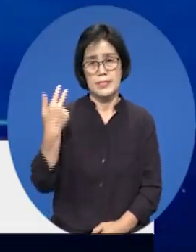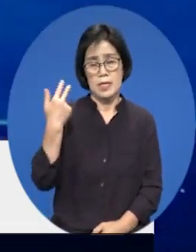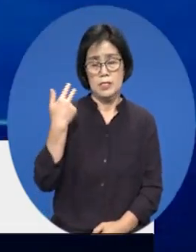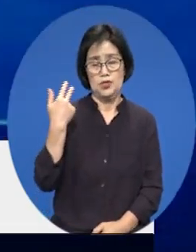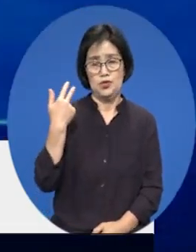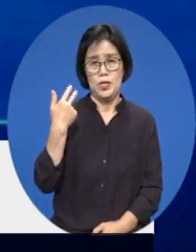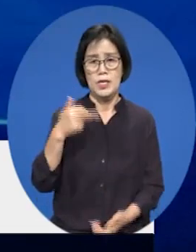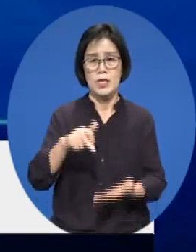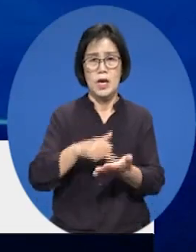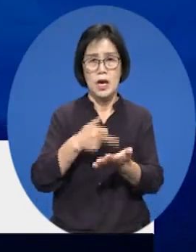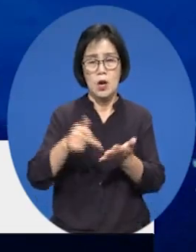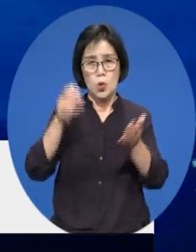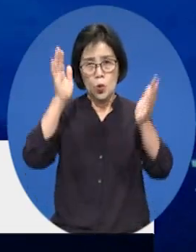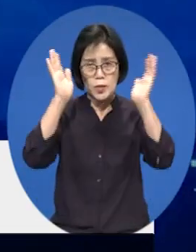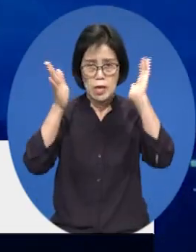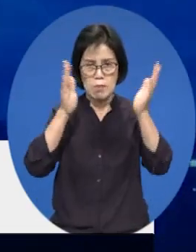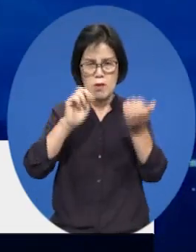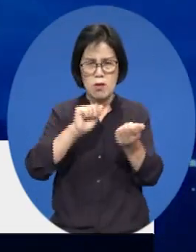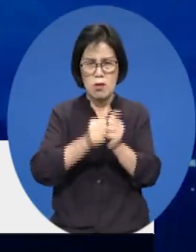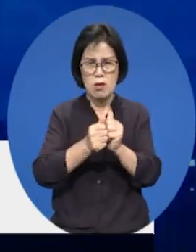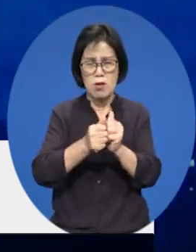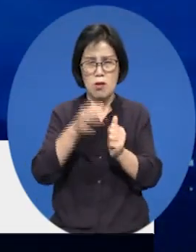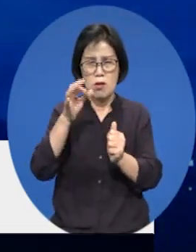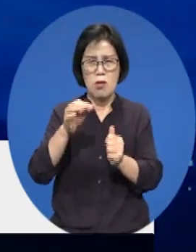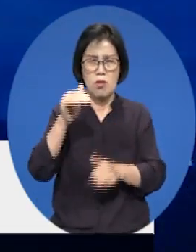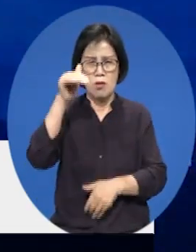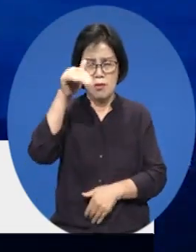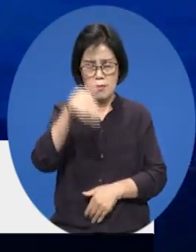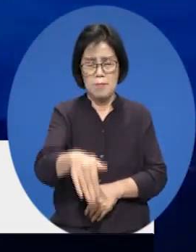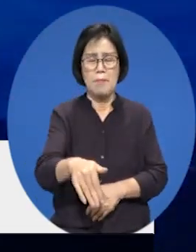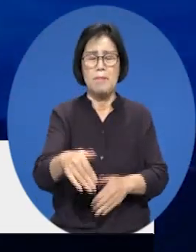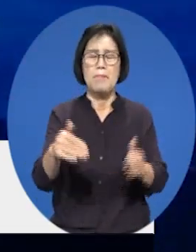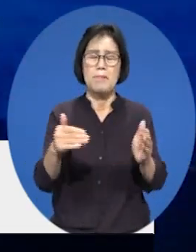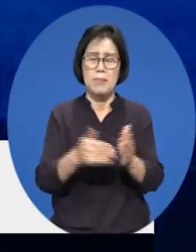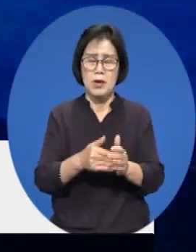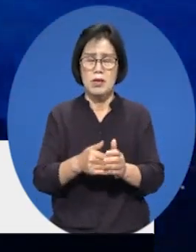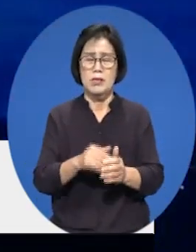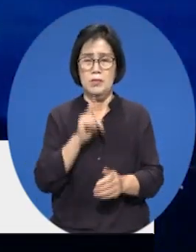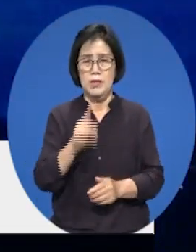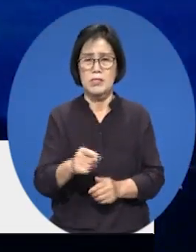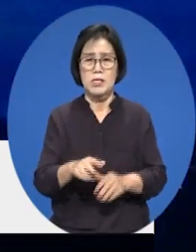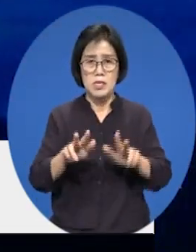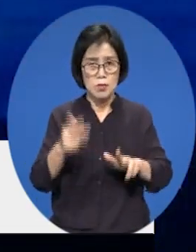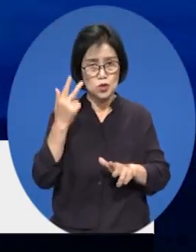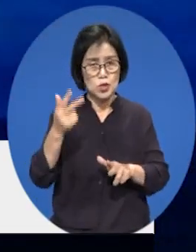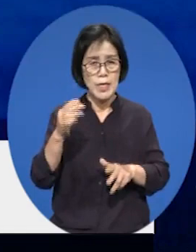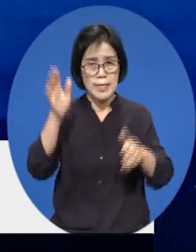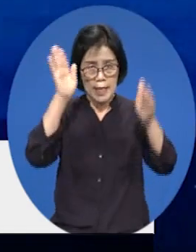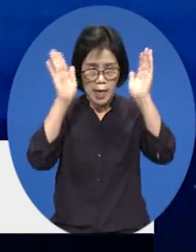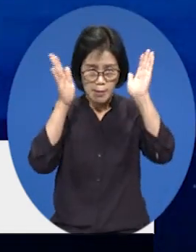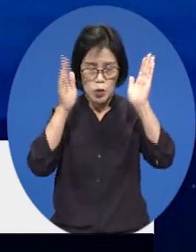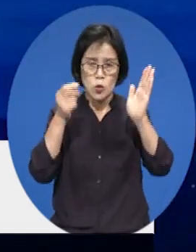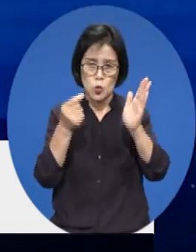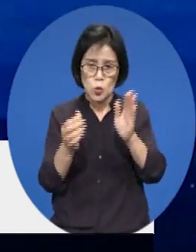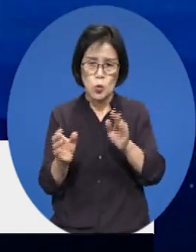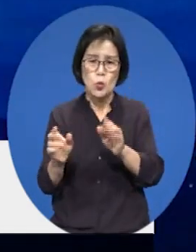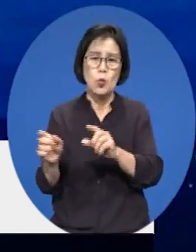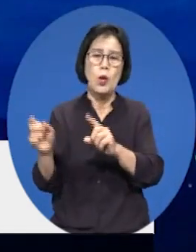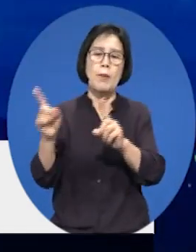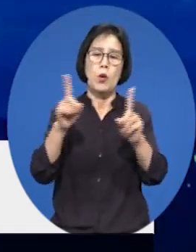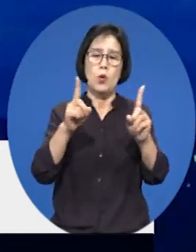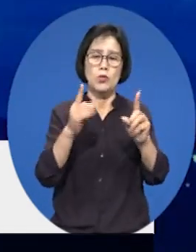뭐 카카와 네이버에 시청에 어마어마하게 떨어졌다고 말씀을 드렸는데 이제 이번주 들어서 네이버는 조금 회복을 하고 있습니다 하지만